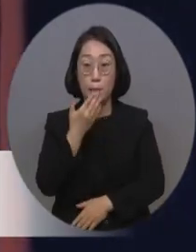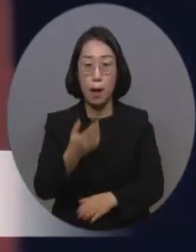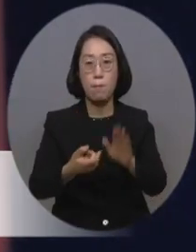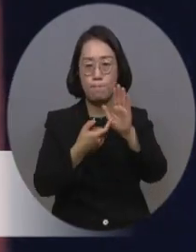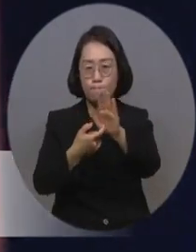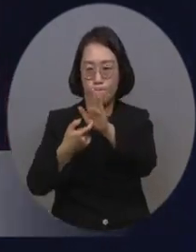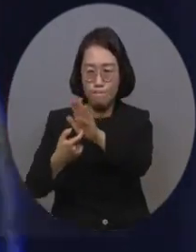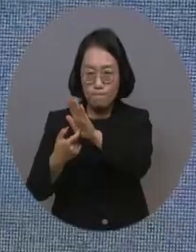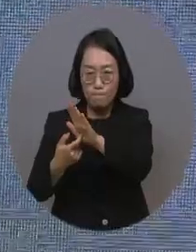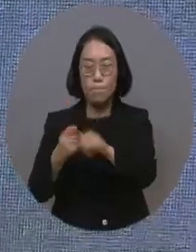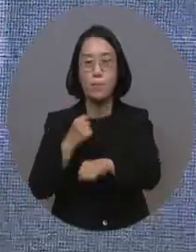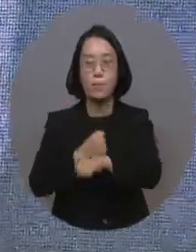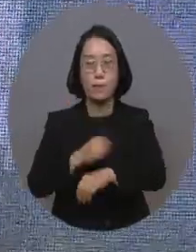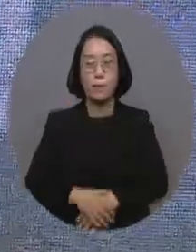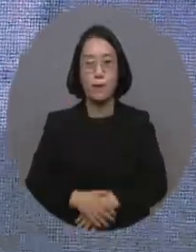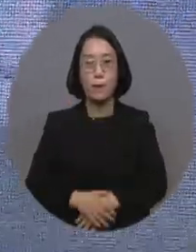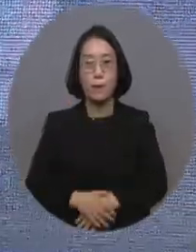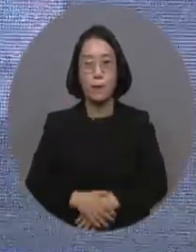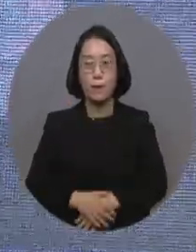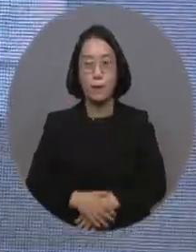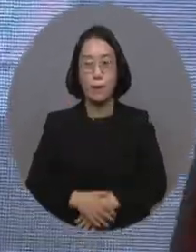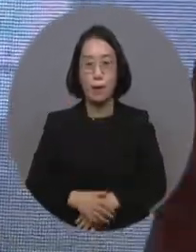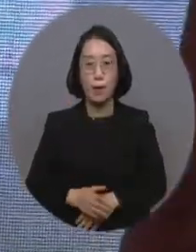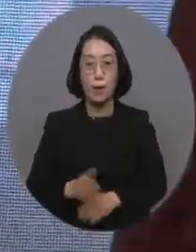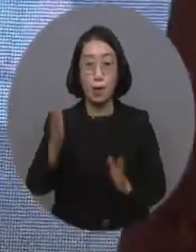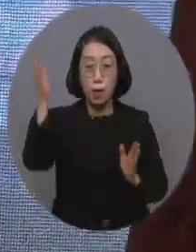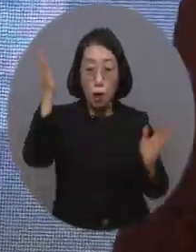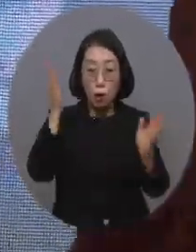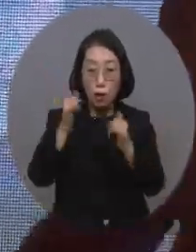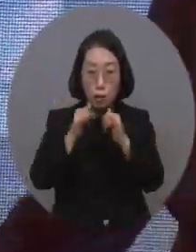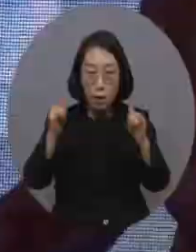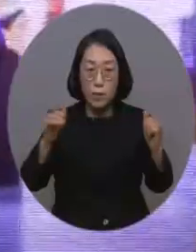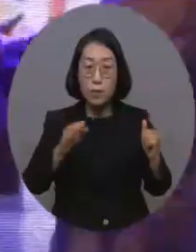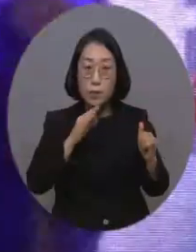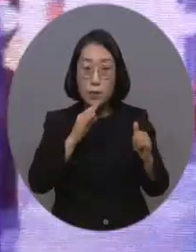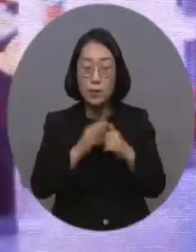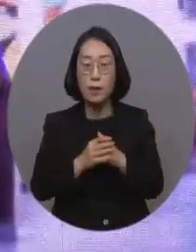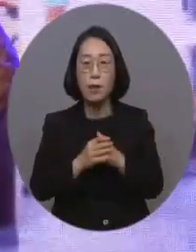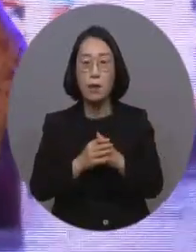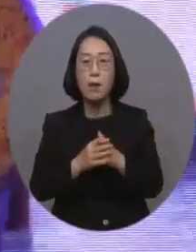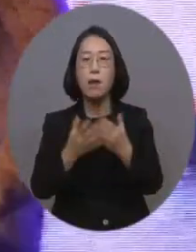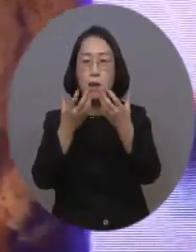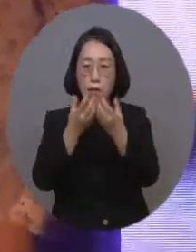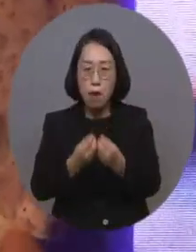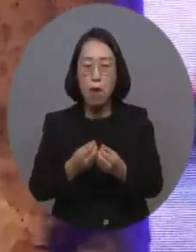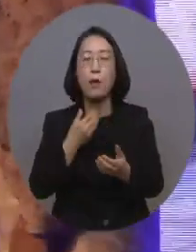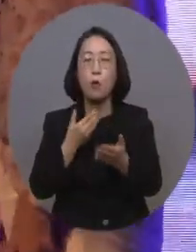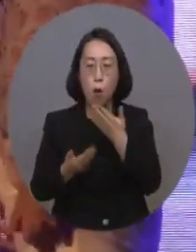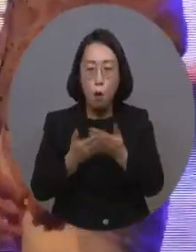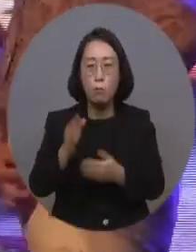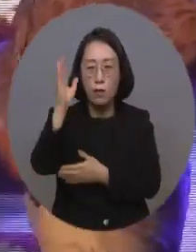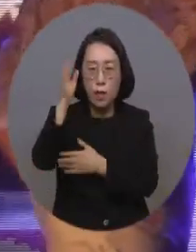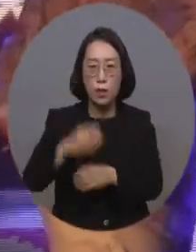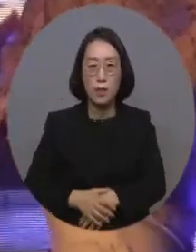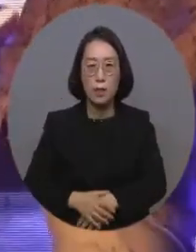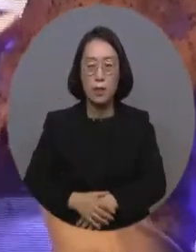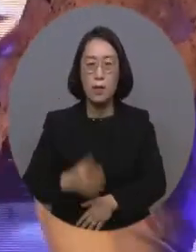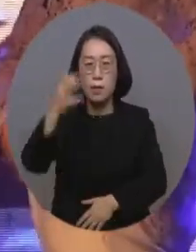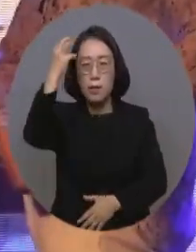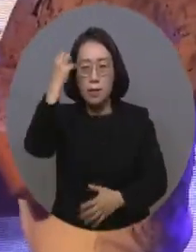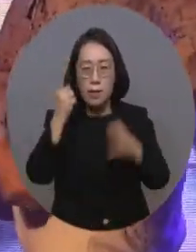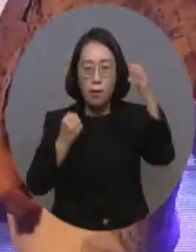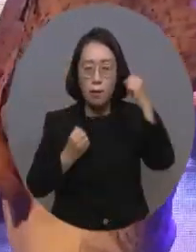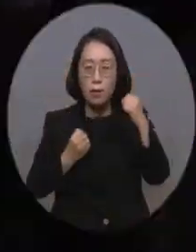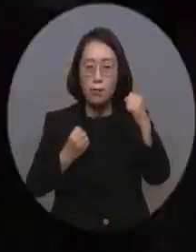하기로 했습니다. 무대 선 배우들은 그들의 실 사례로 구성된 자신들의 이야기들을 외워서 표현하는